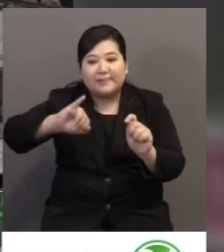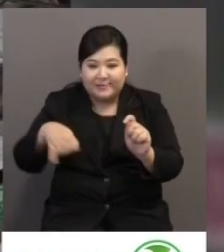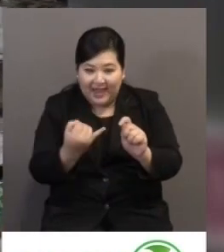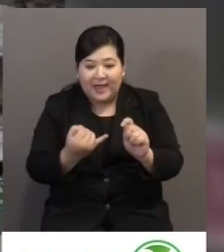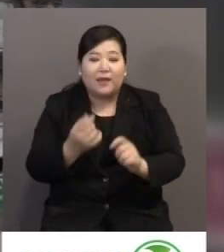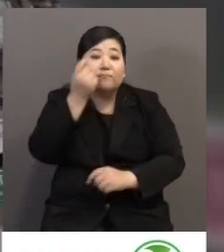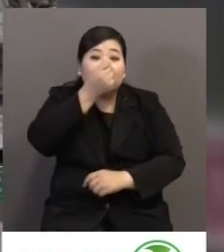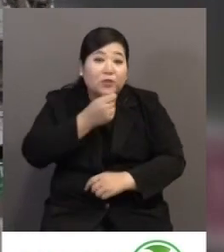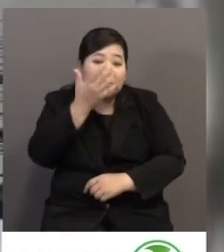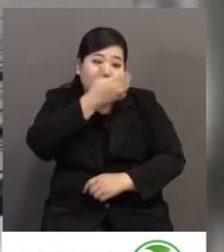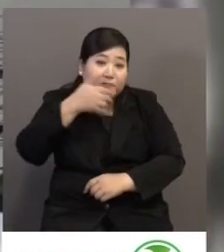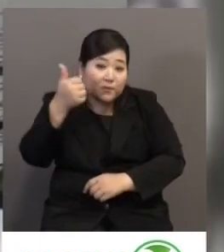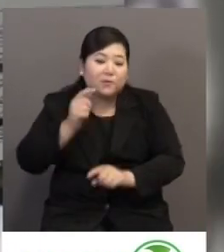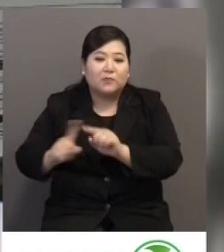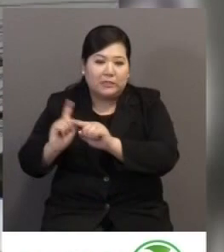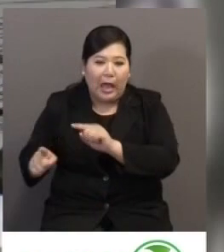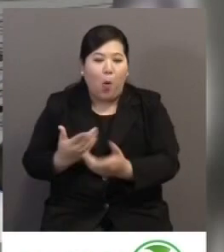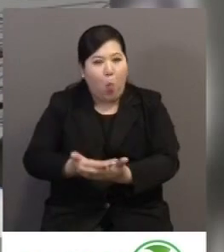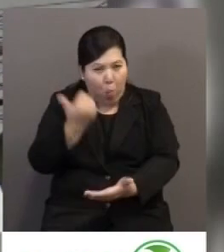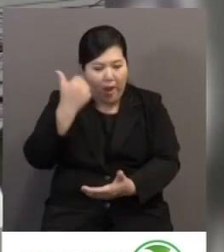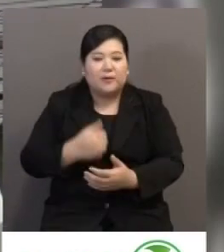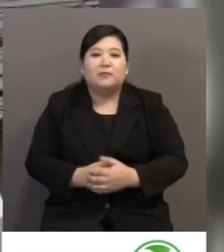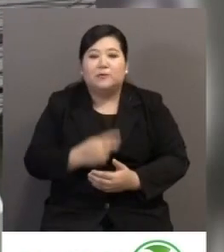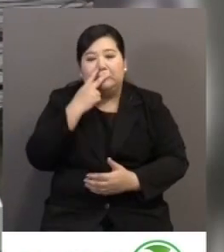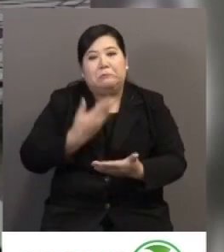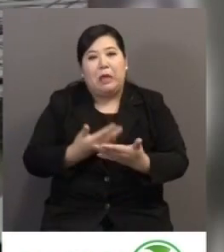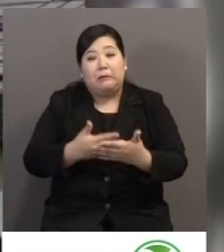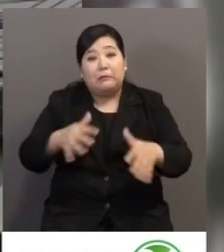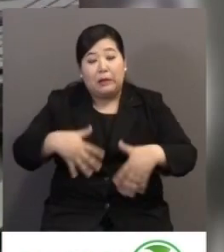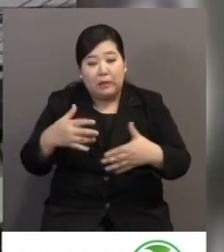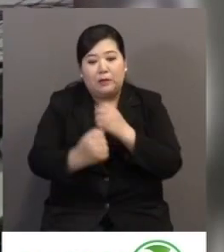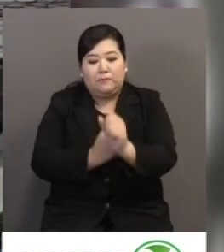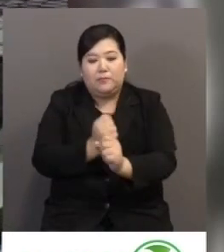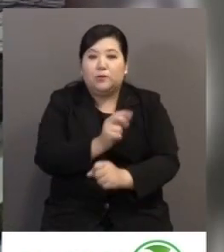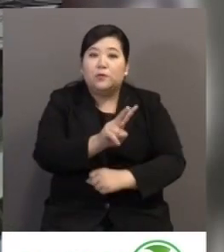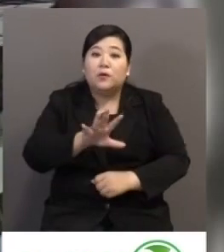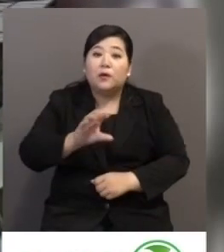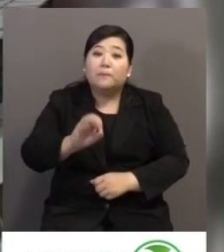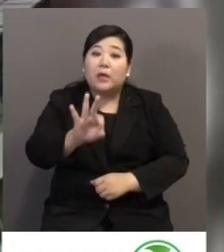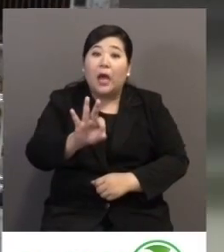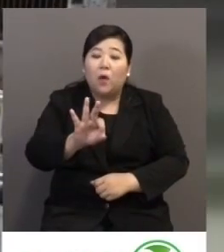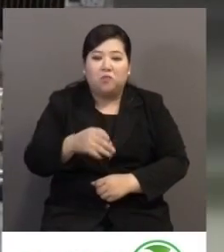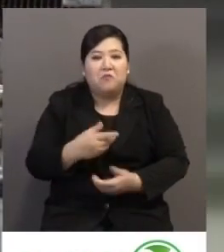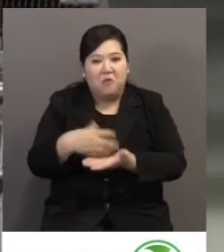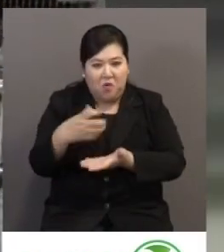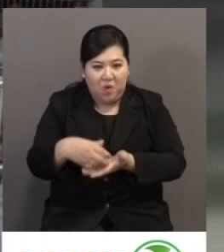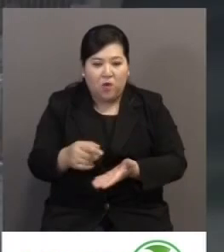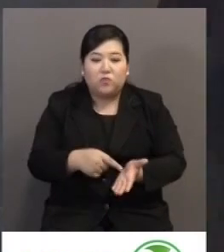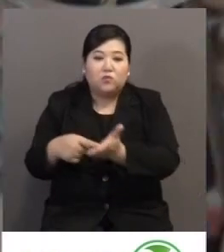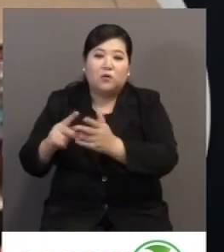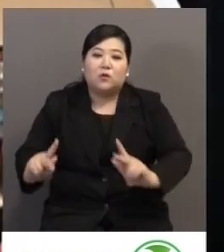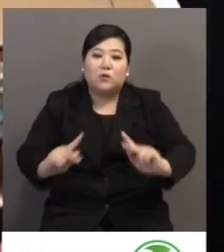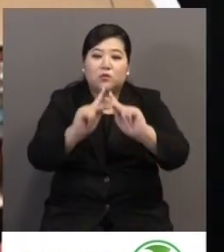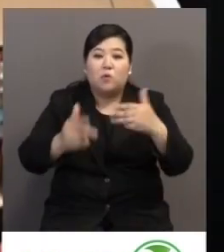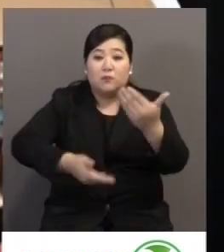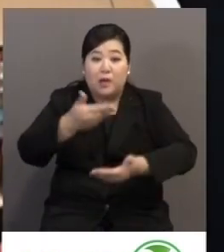นี่ร่ำรวยถึงขั้นเศรษฐีถ้าดูจากรายได้ก็จะชัดเจนนะคะในปี2559ที่เขามีการแจ้งกับกระทรวงพา